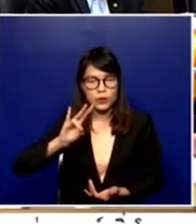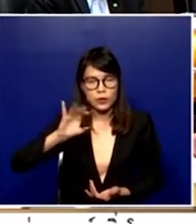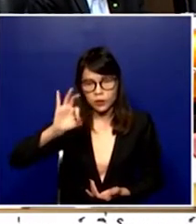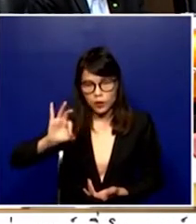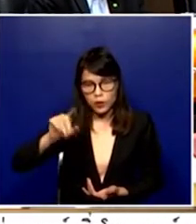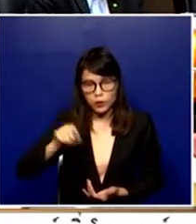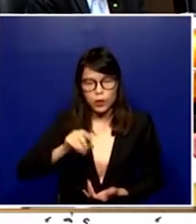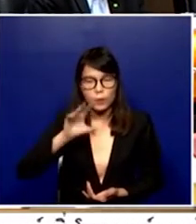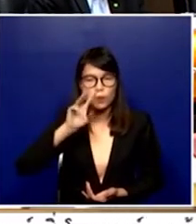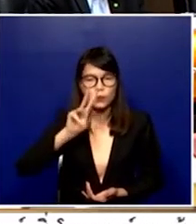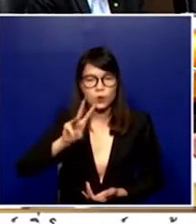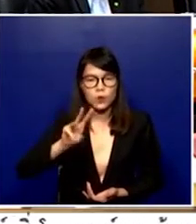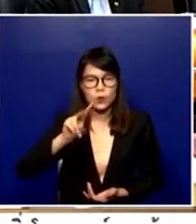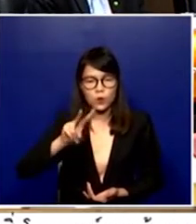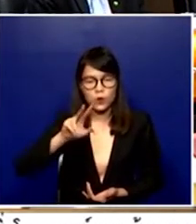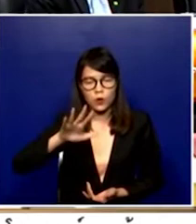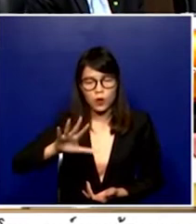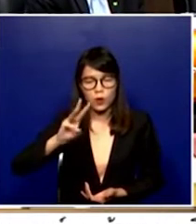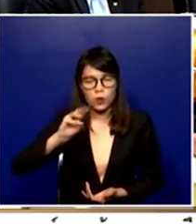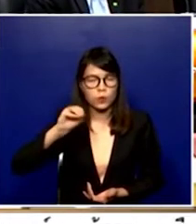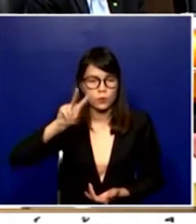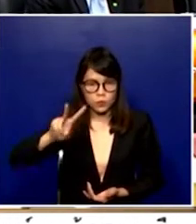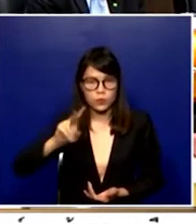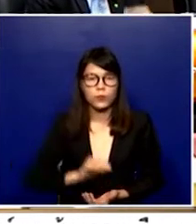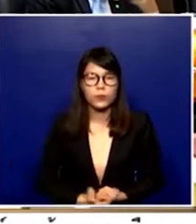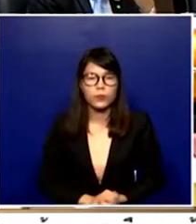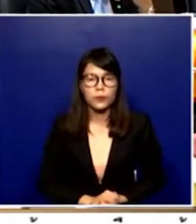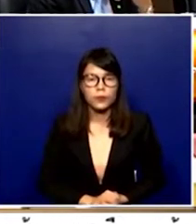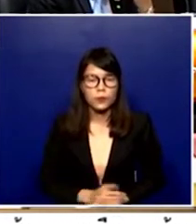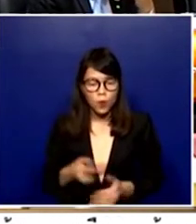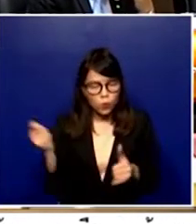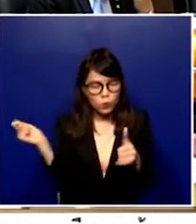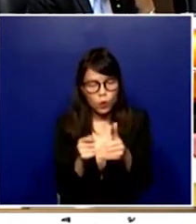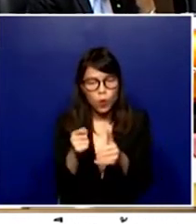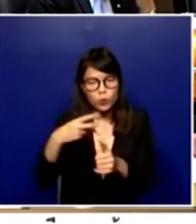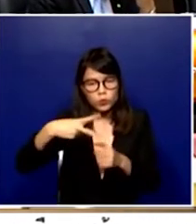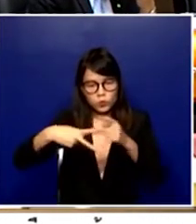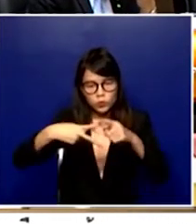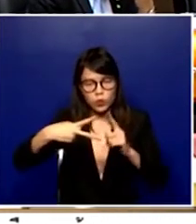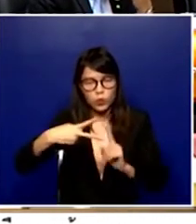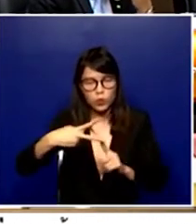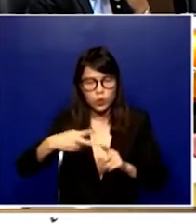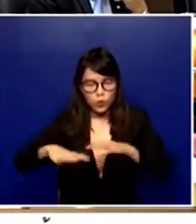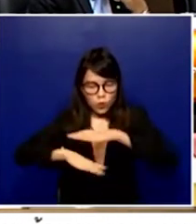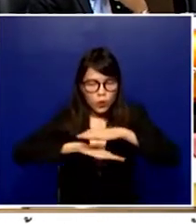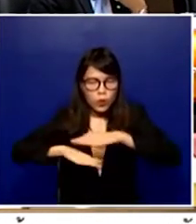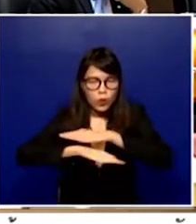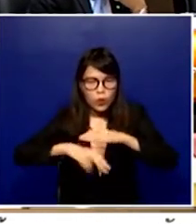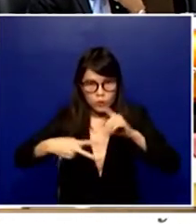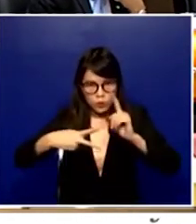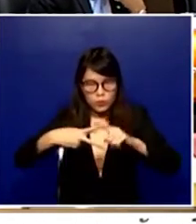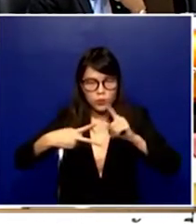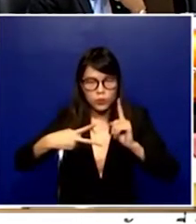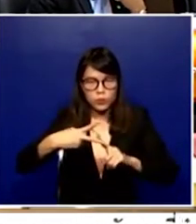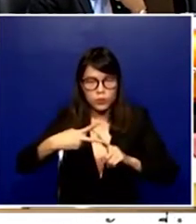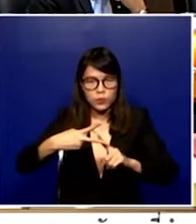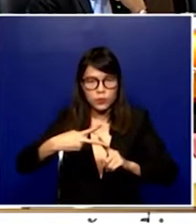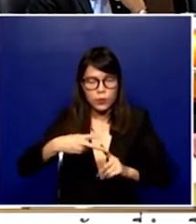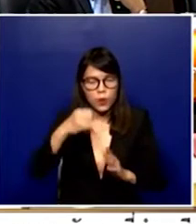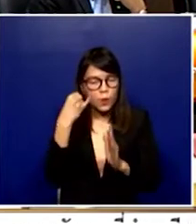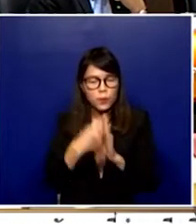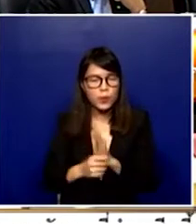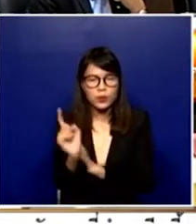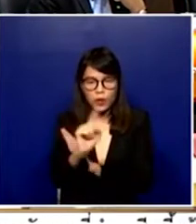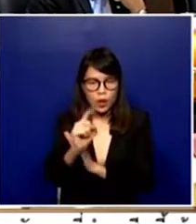62ทอดจำนวน 2 กระทงโดยมีข้อมูล จะโยมีการชี้มูความผิด